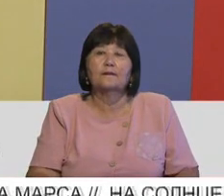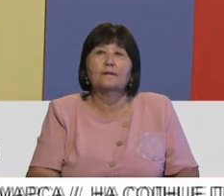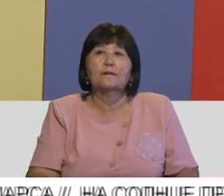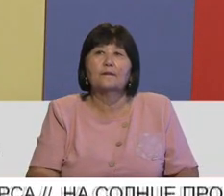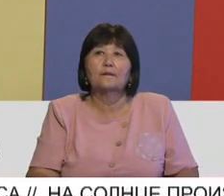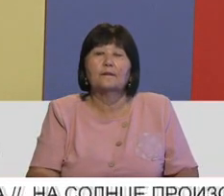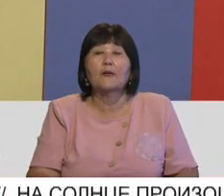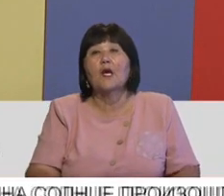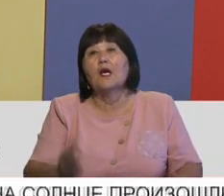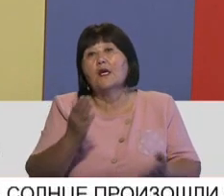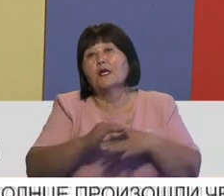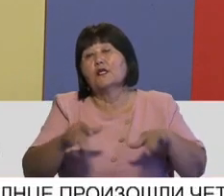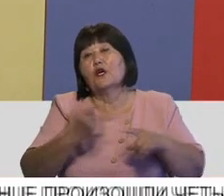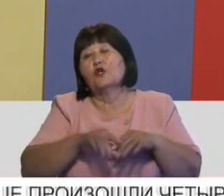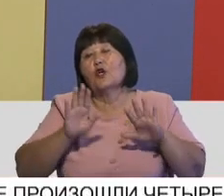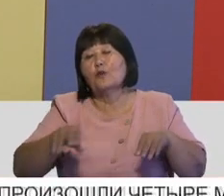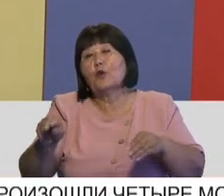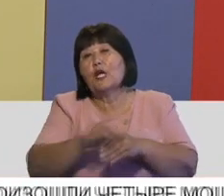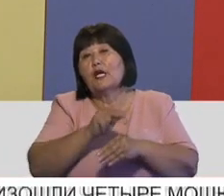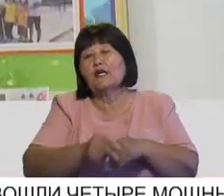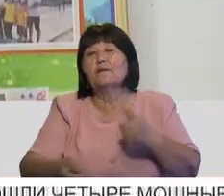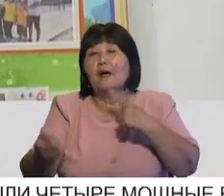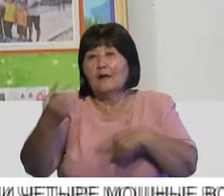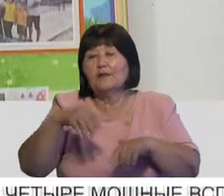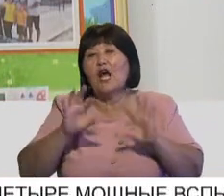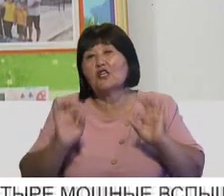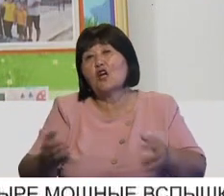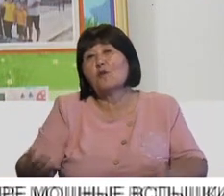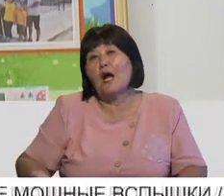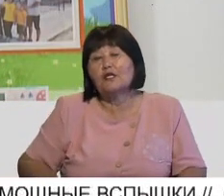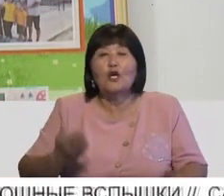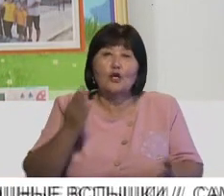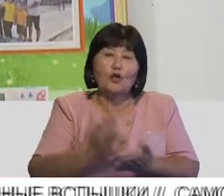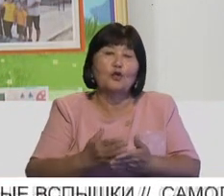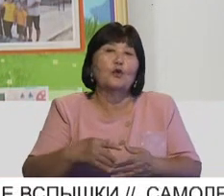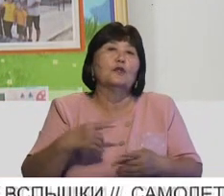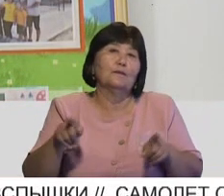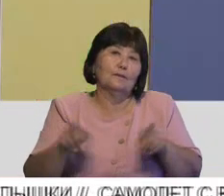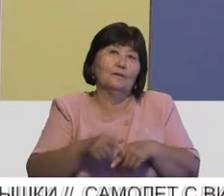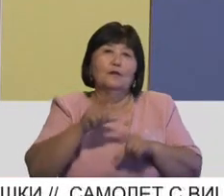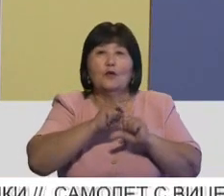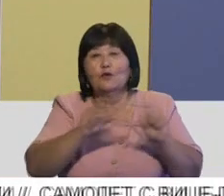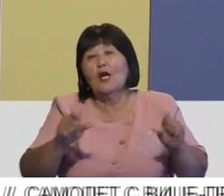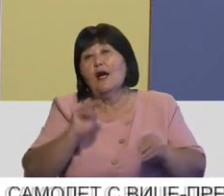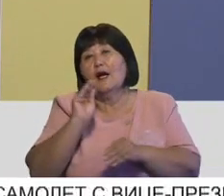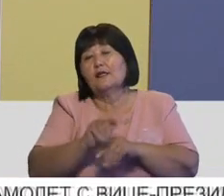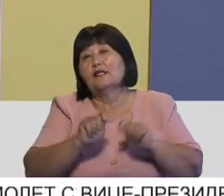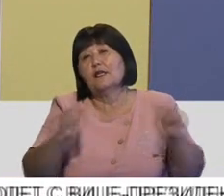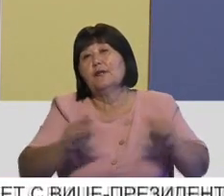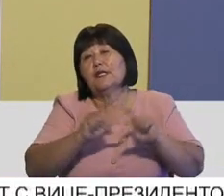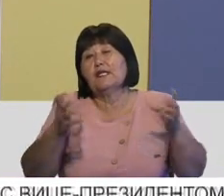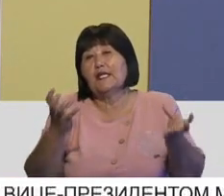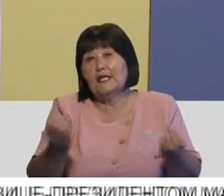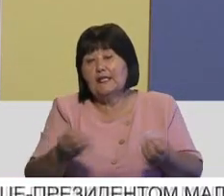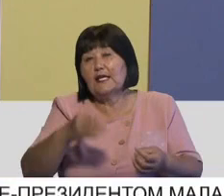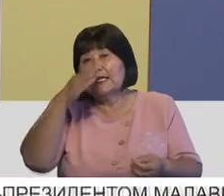аппарата есть дети которые после реабилитации возвращаются к нормальной жизни идут в обычную школу открываем дополнительные здание Если же